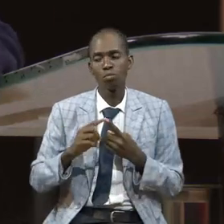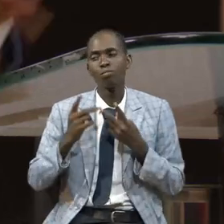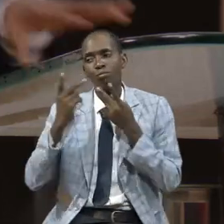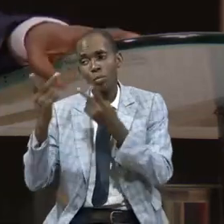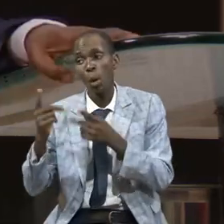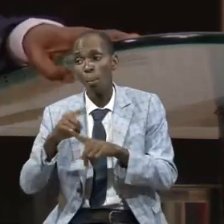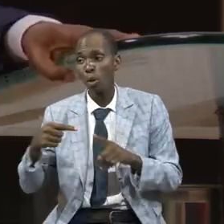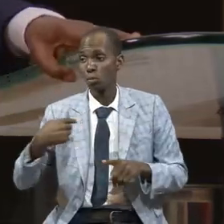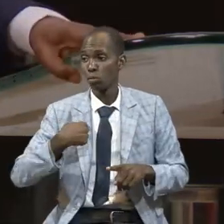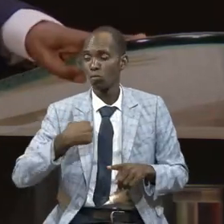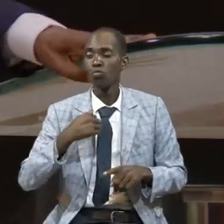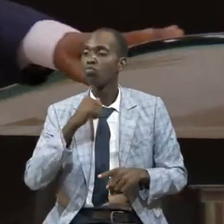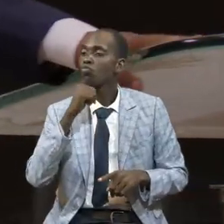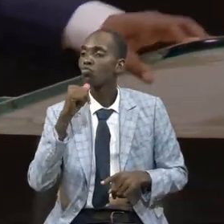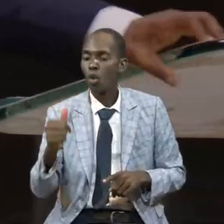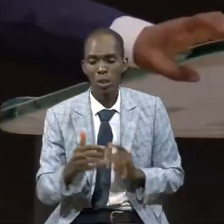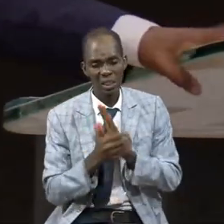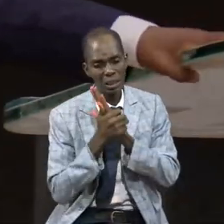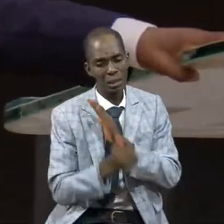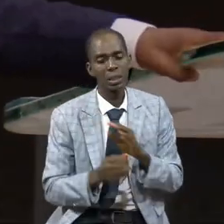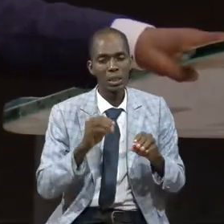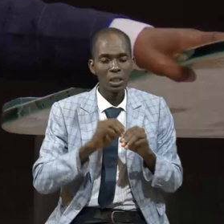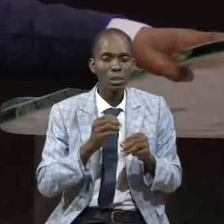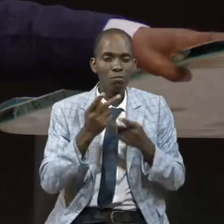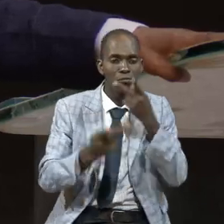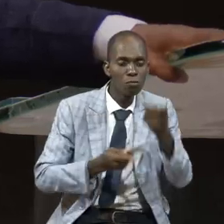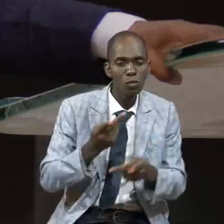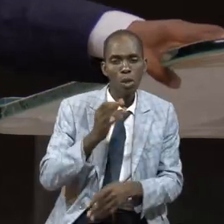je serais allé, mais je ne suis pas dans le ministère